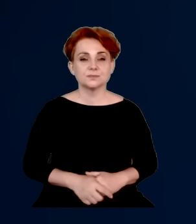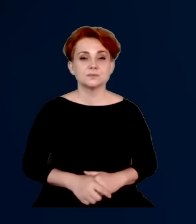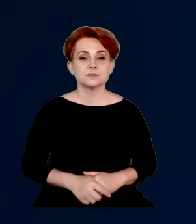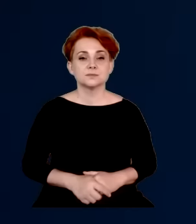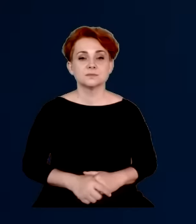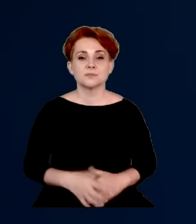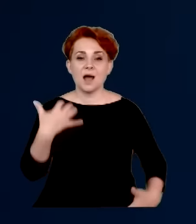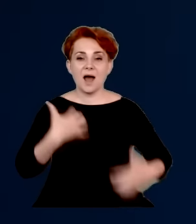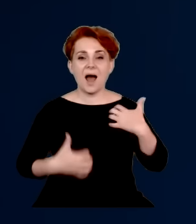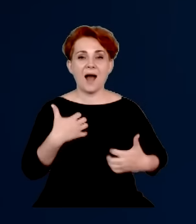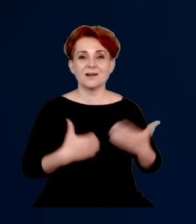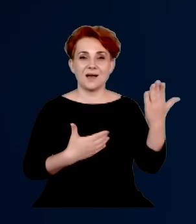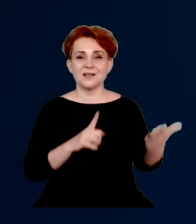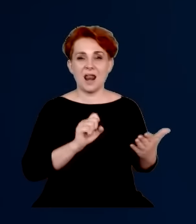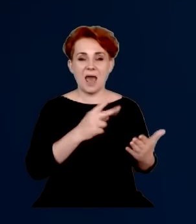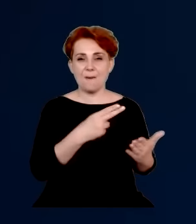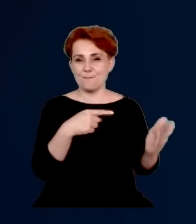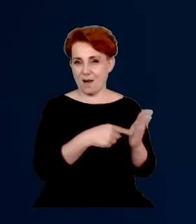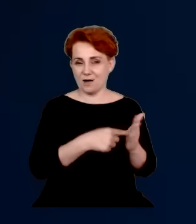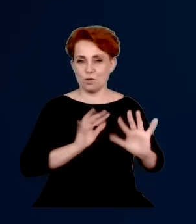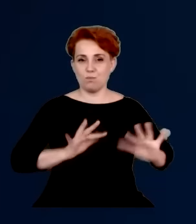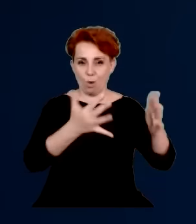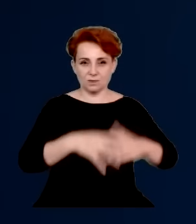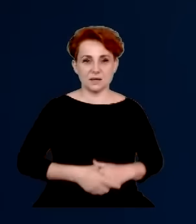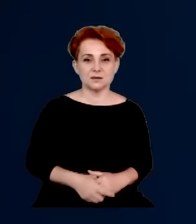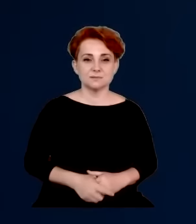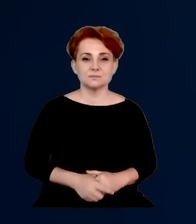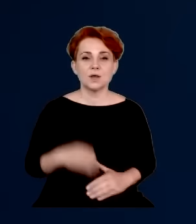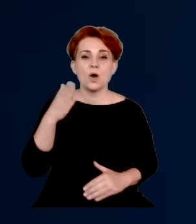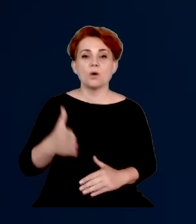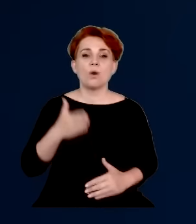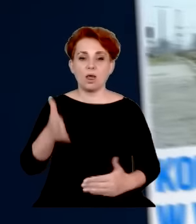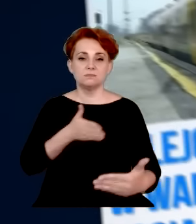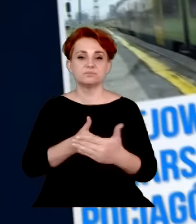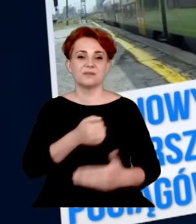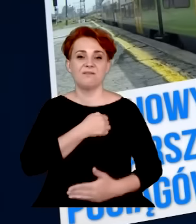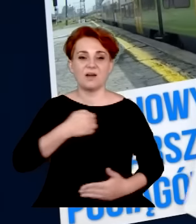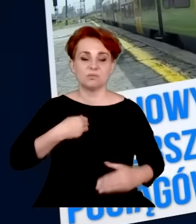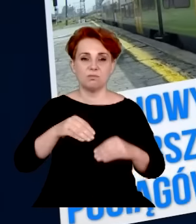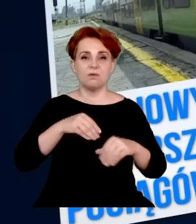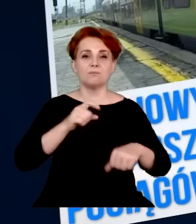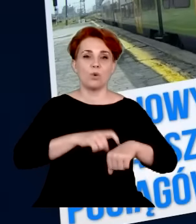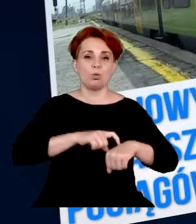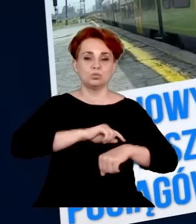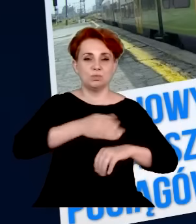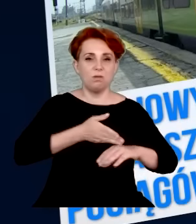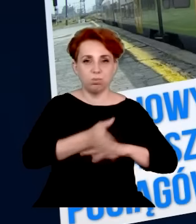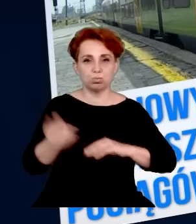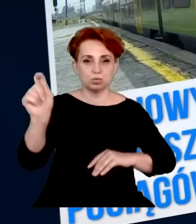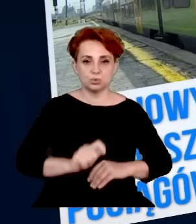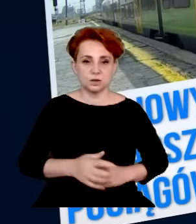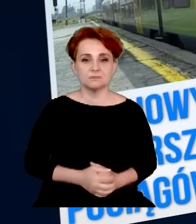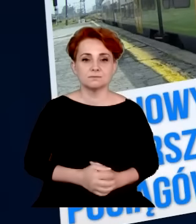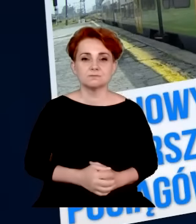Agresja Marty Lempart na proaborcyjnym proteście. Kolejowy paraliż w Warszawie, opóźnienia pociągów. Młode